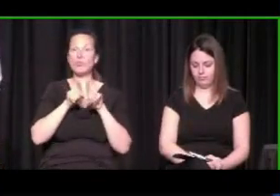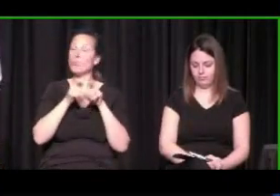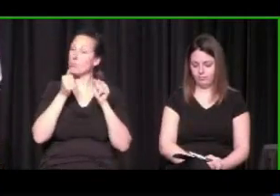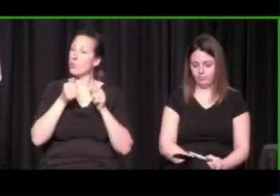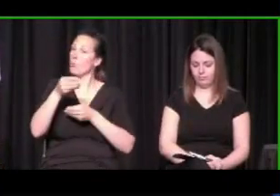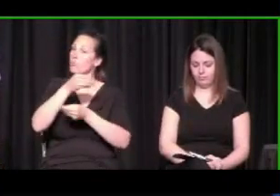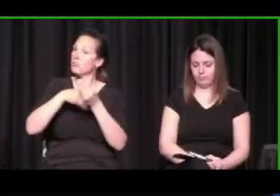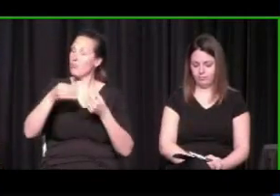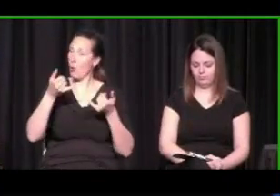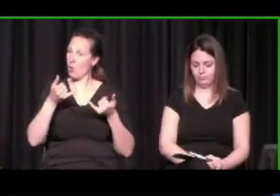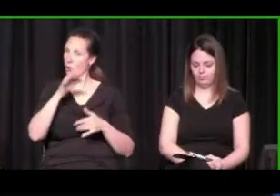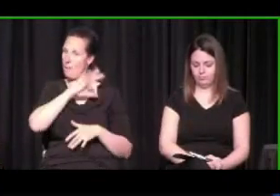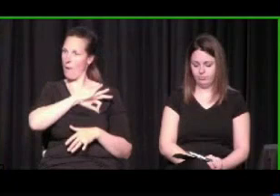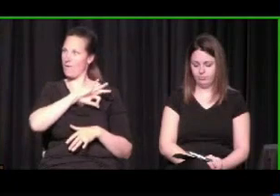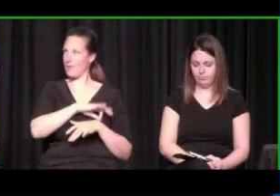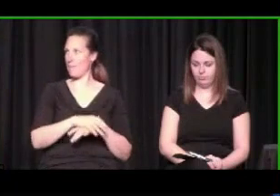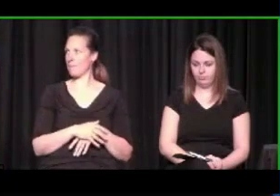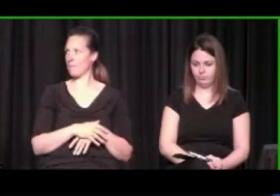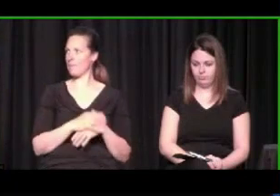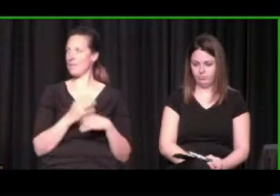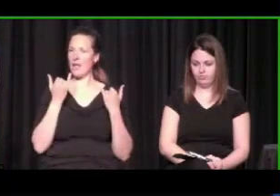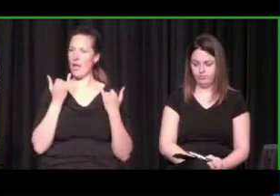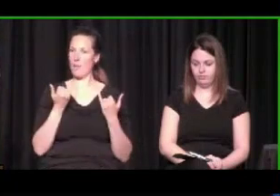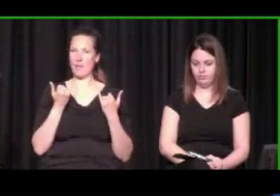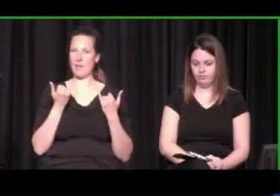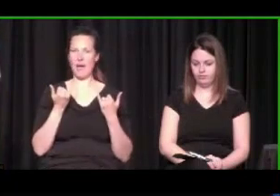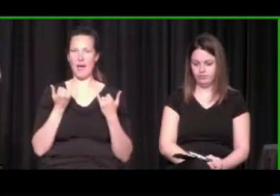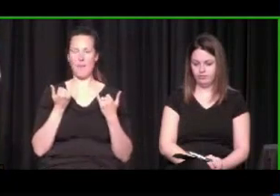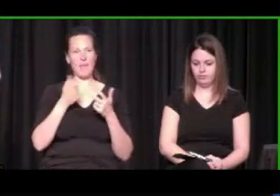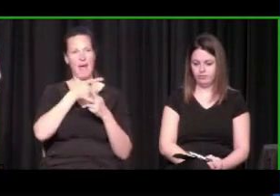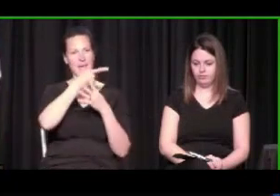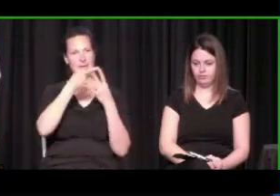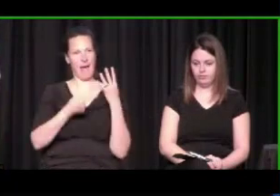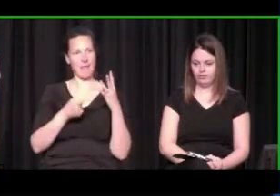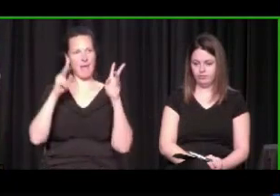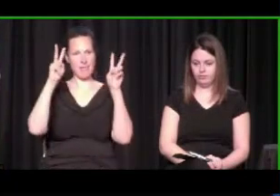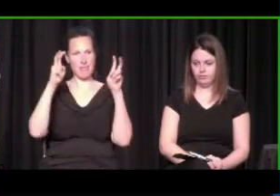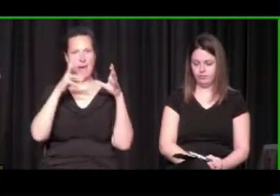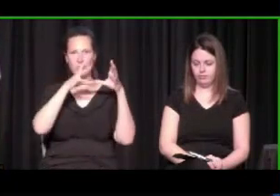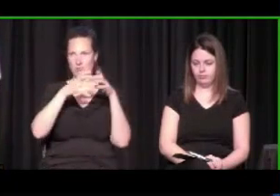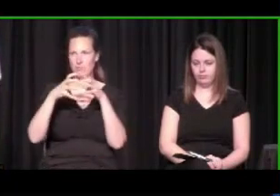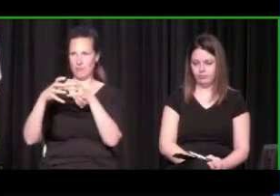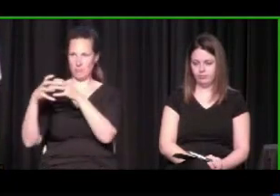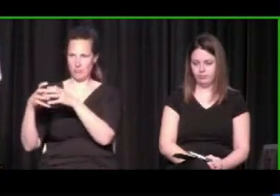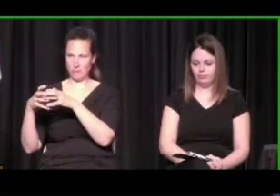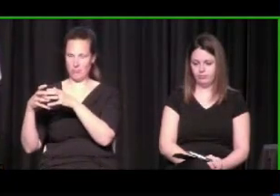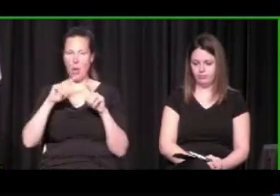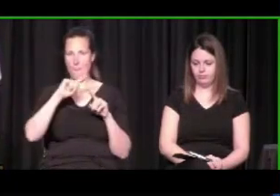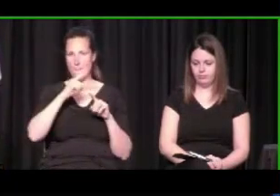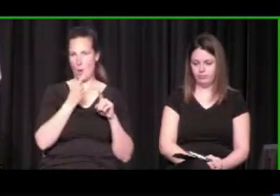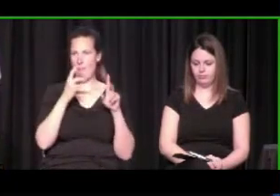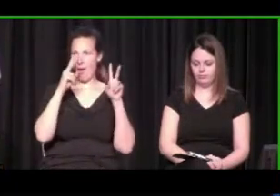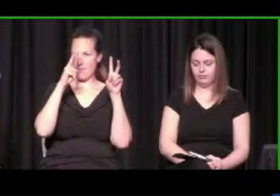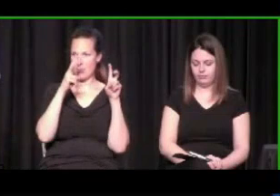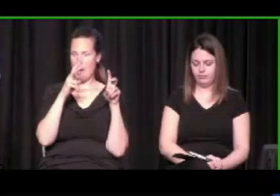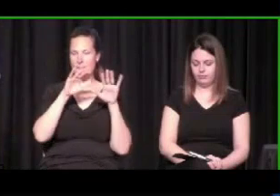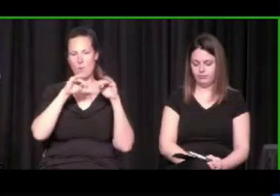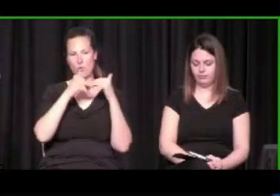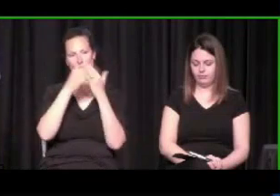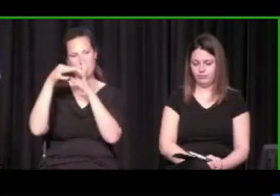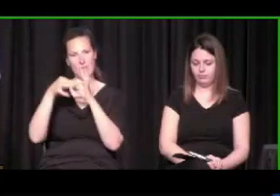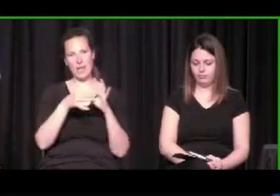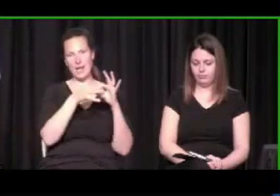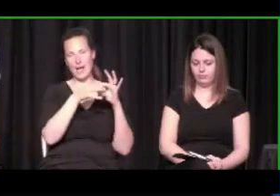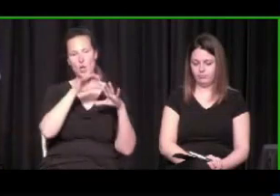aujourd'hui. On a regroupé ça par ces connaissances-là autour de quatre thématiques principales. Première thématique, en fait, c'est tout ce qui